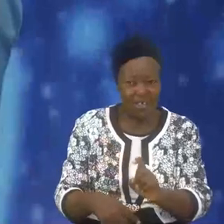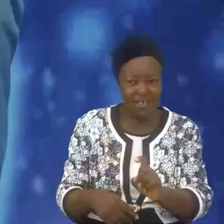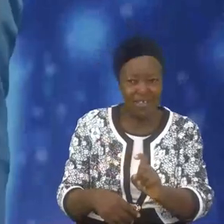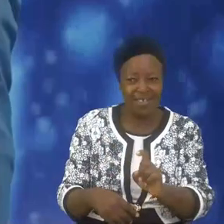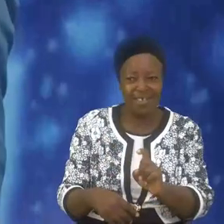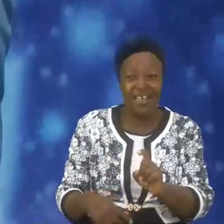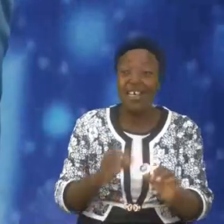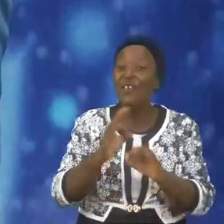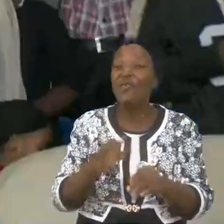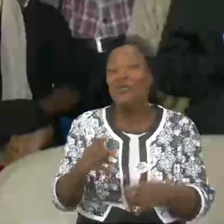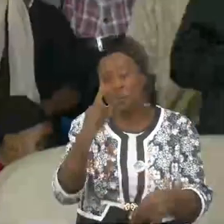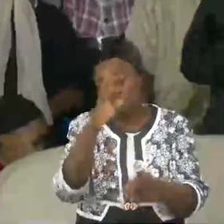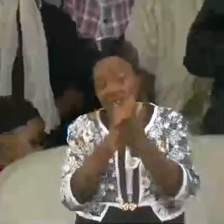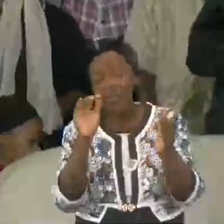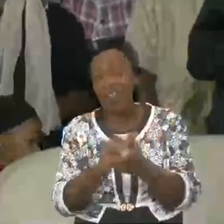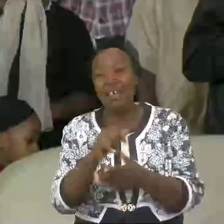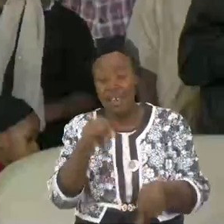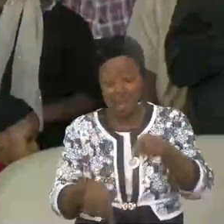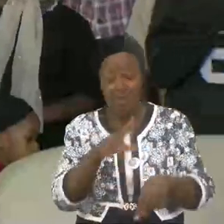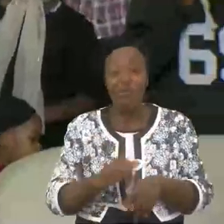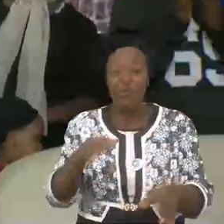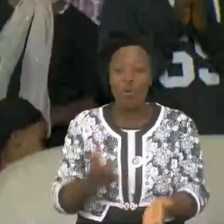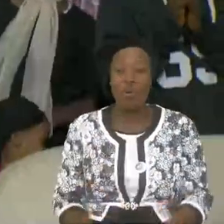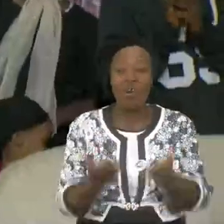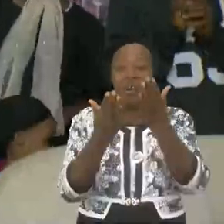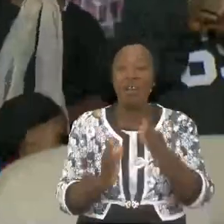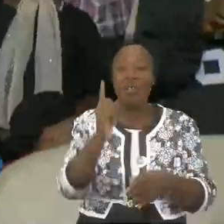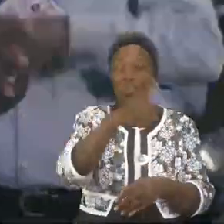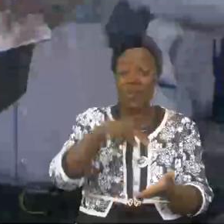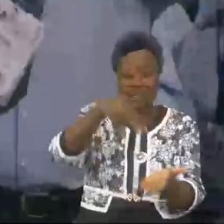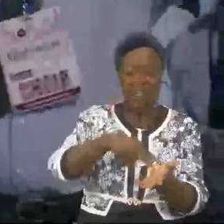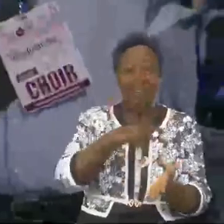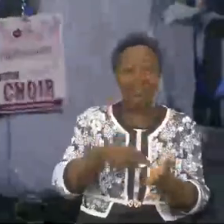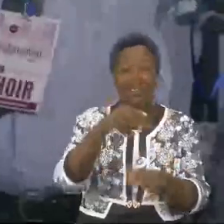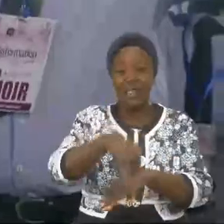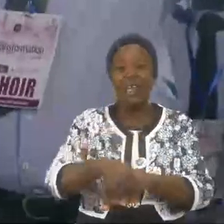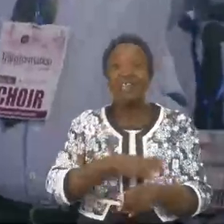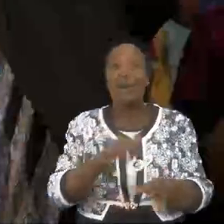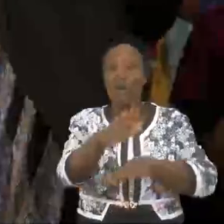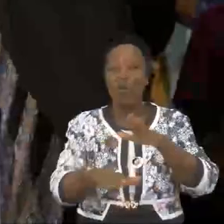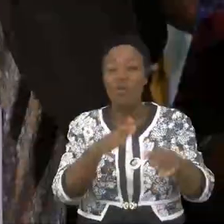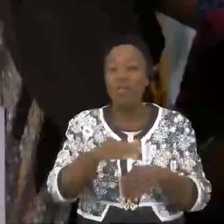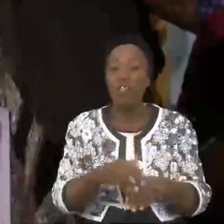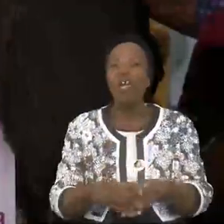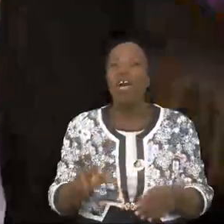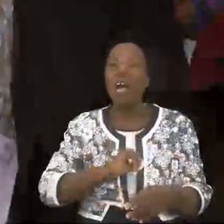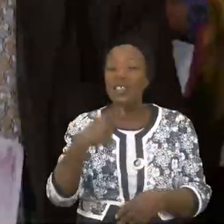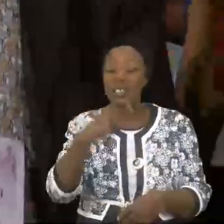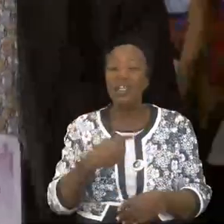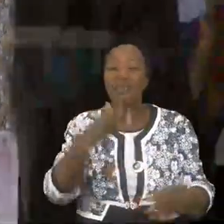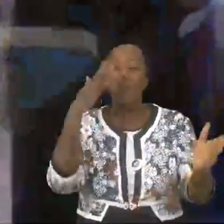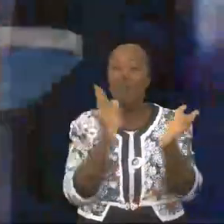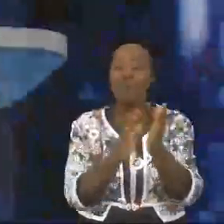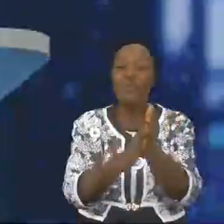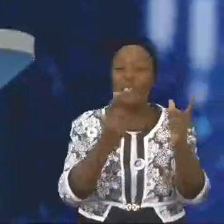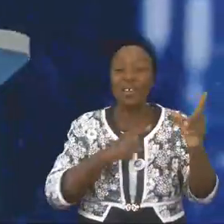aveugles vont s'ouvrir ce soir. Si vous croyez que les paralytiques vont marcher ce soir, je dis gloire à